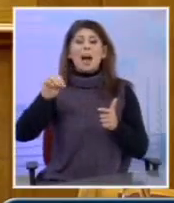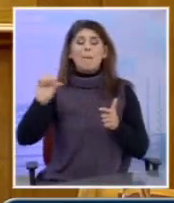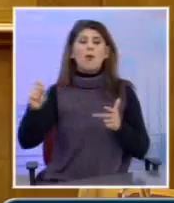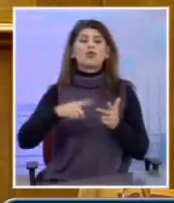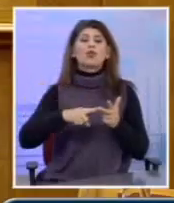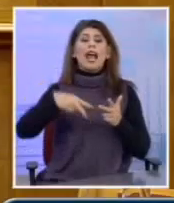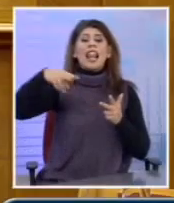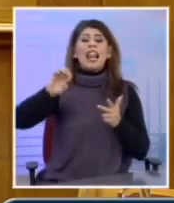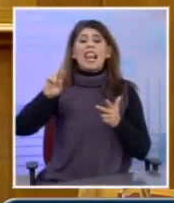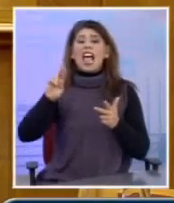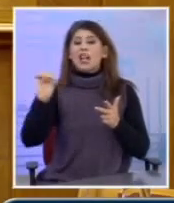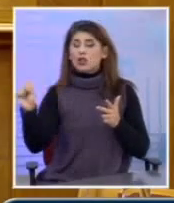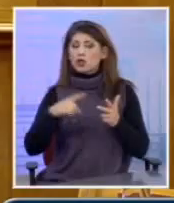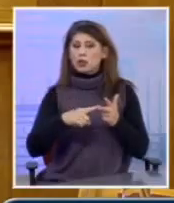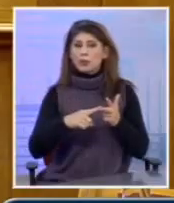Λέρο,